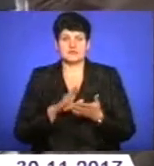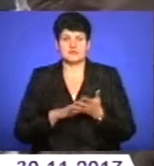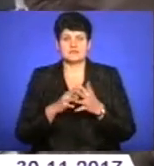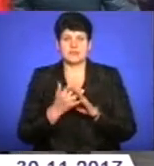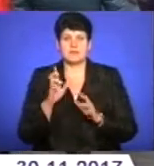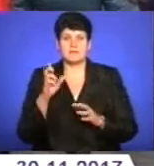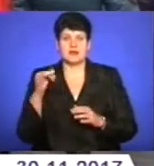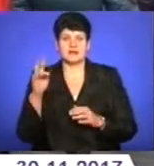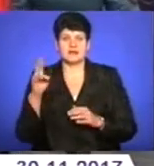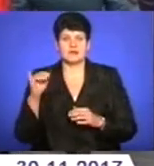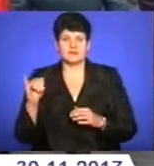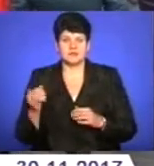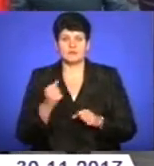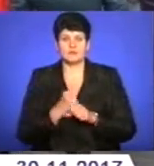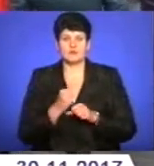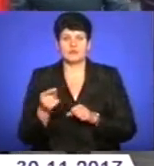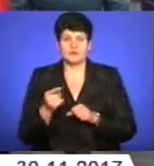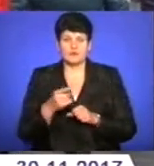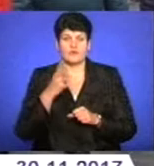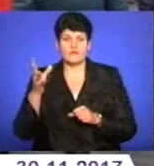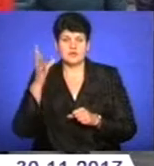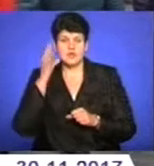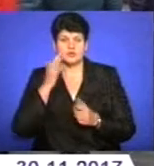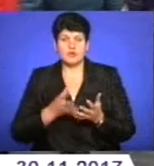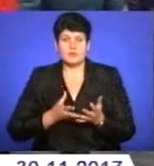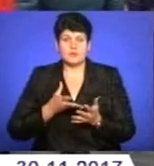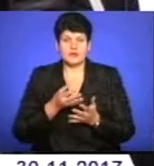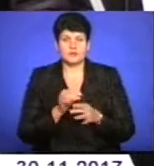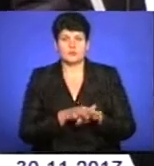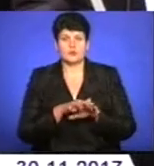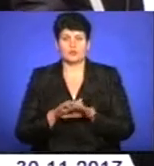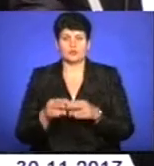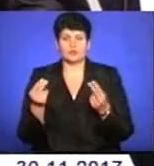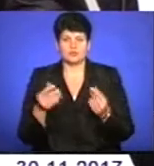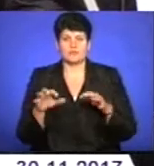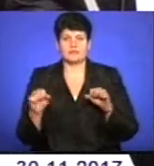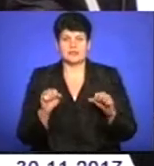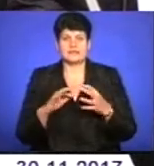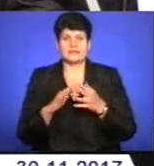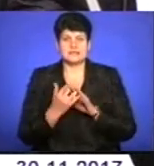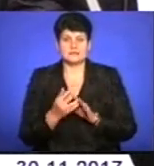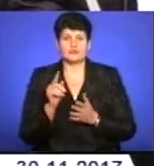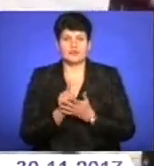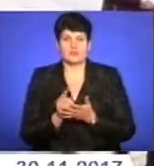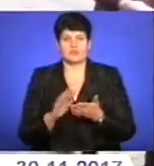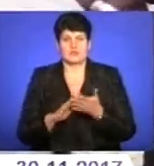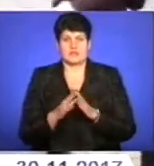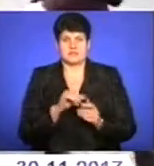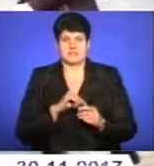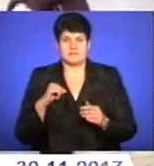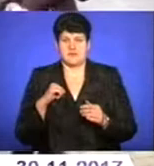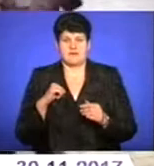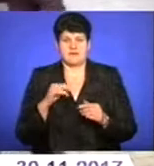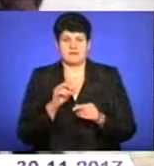у Тернополі. Жінки вважають, що про оплату чи перерахунок коштів влада міста і сіл повинні домовлятися самі, а не перекладати